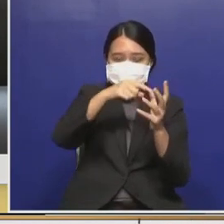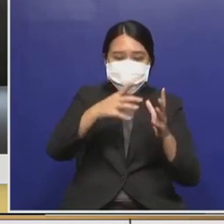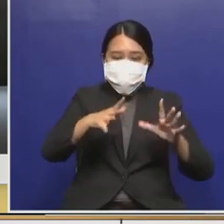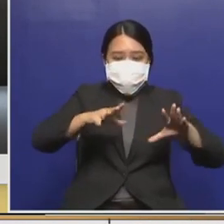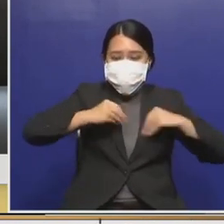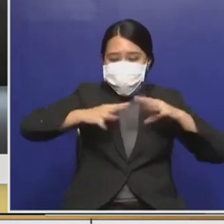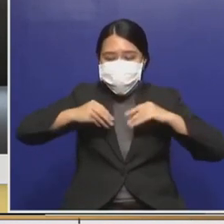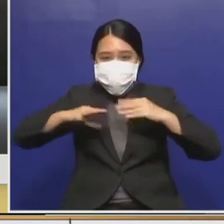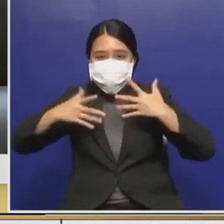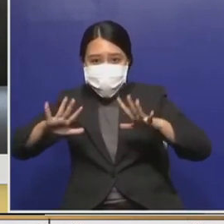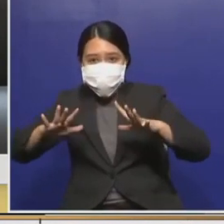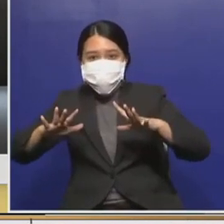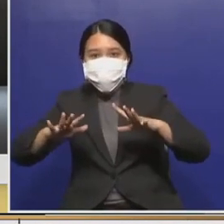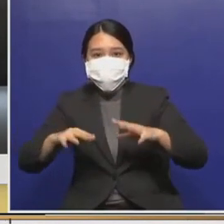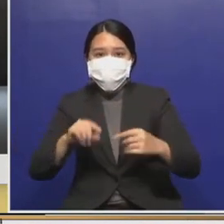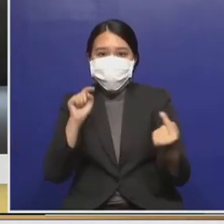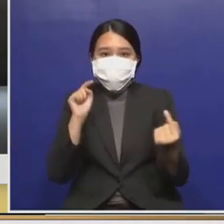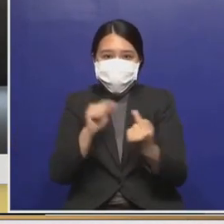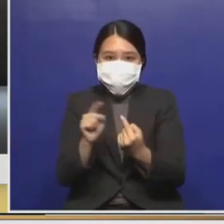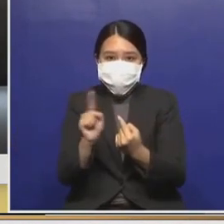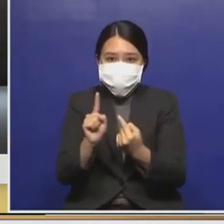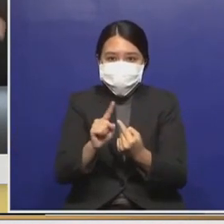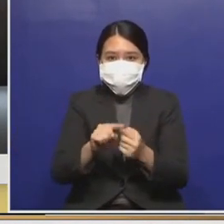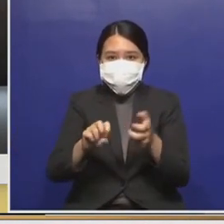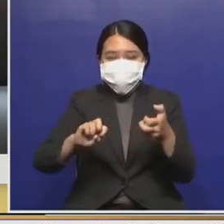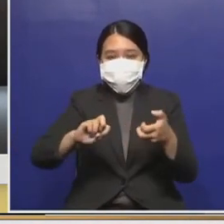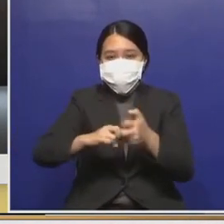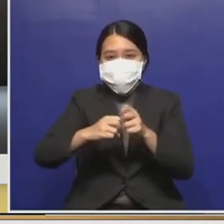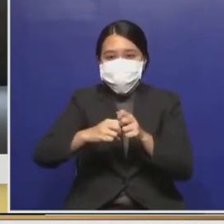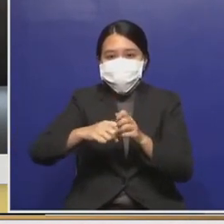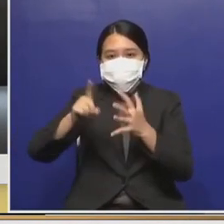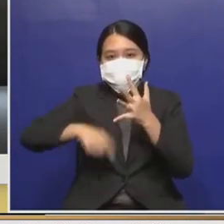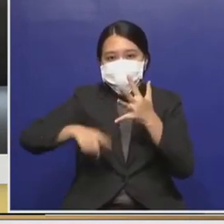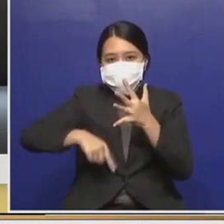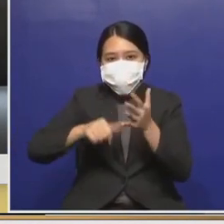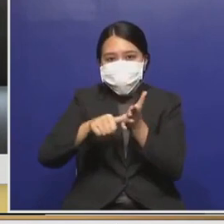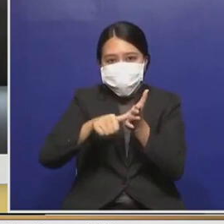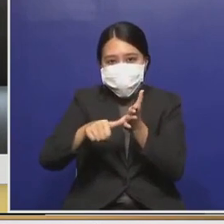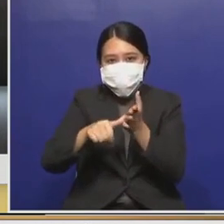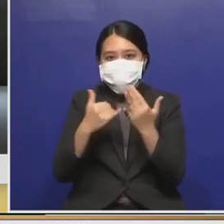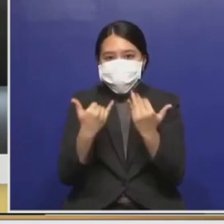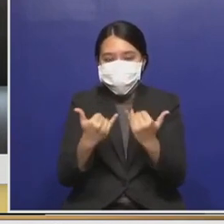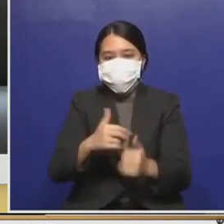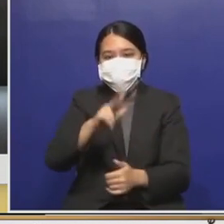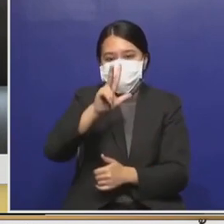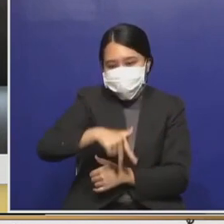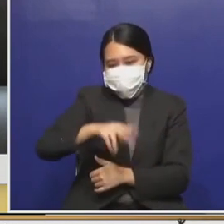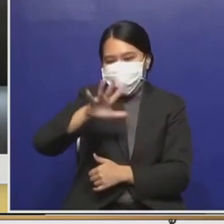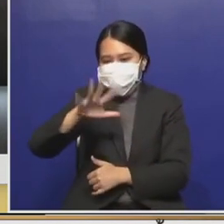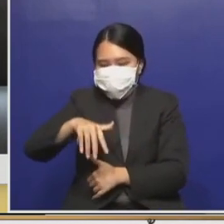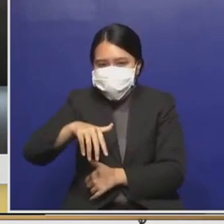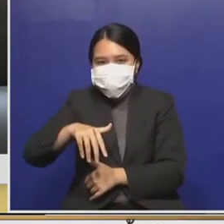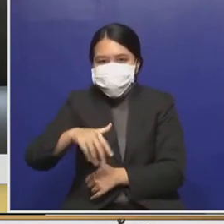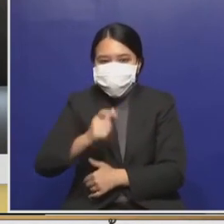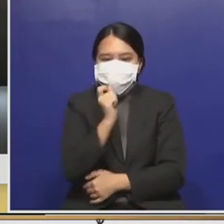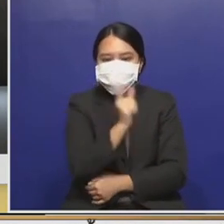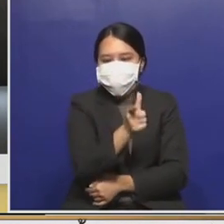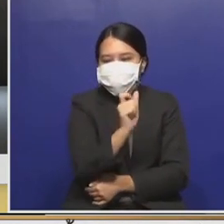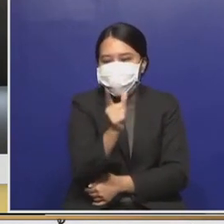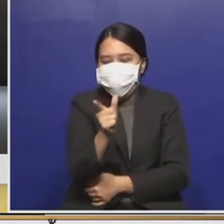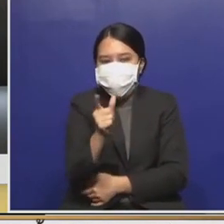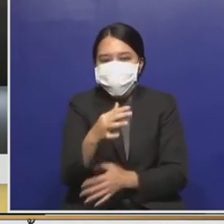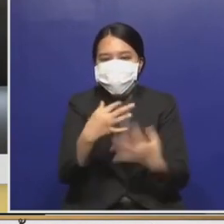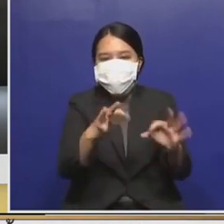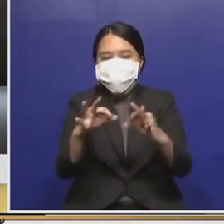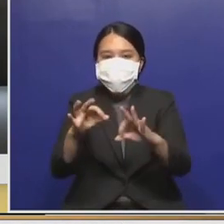แล้มาแ้ที่ปลายเหตุ เงินจะมาแจกมาจ่าย 35,000 ทำไมไม่ซ้อวัคซีนชี